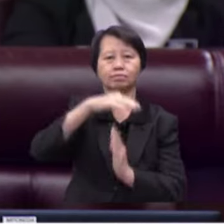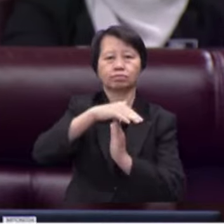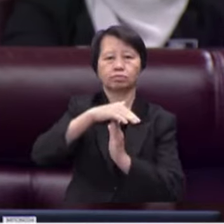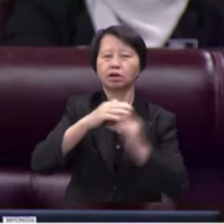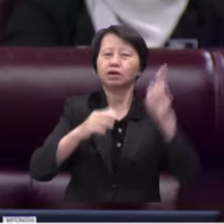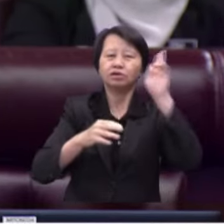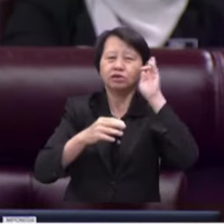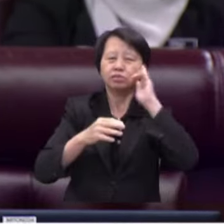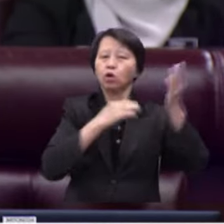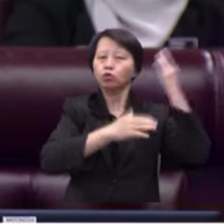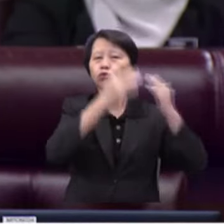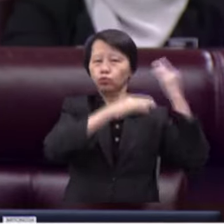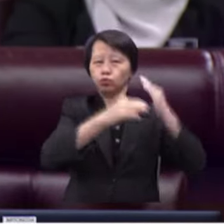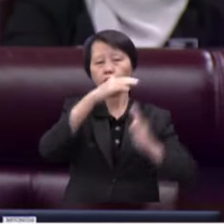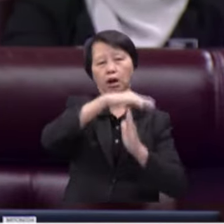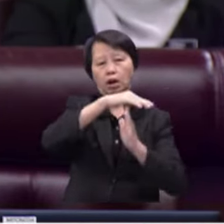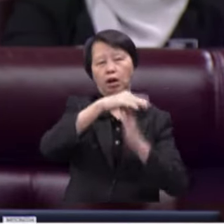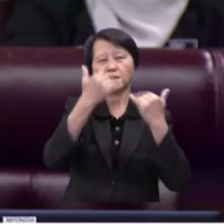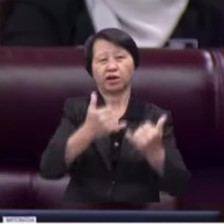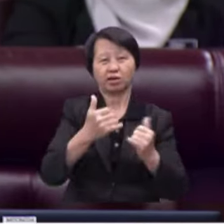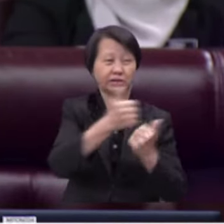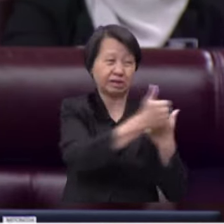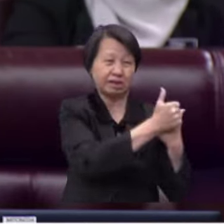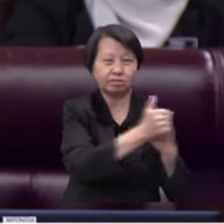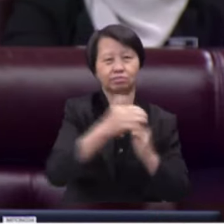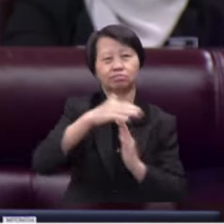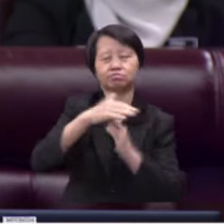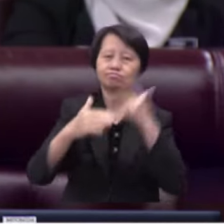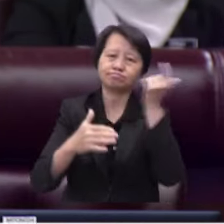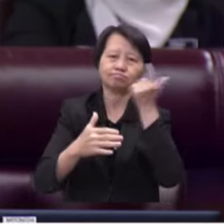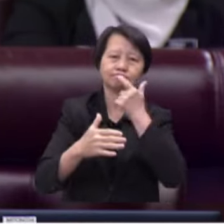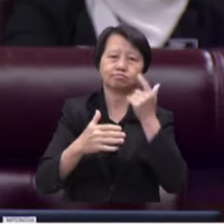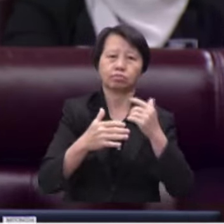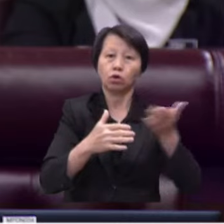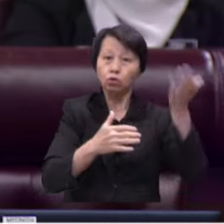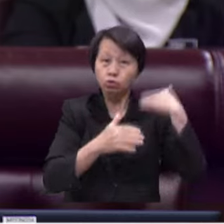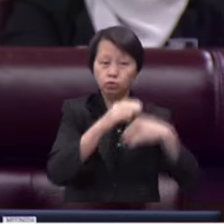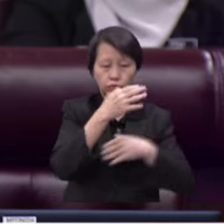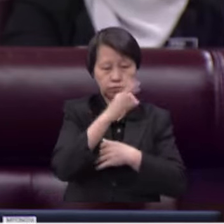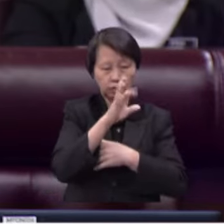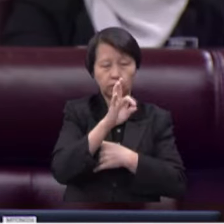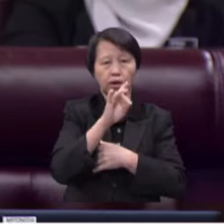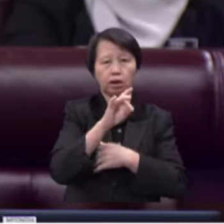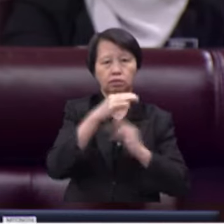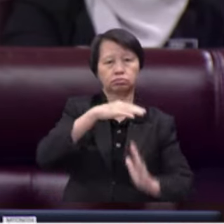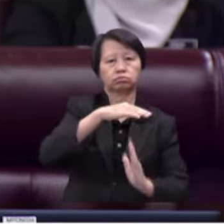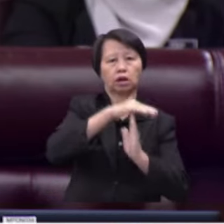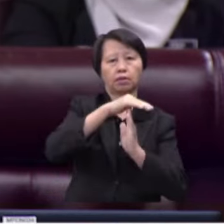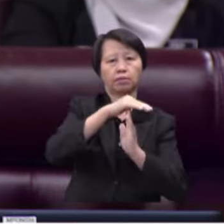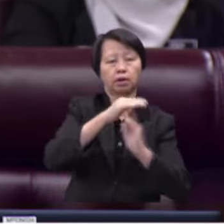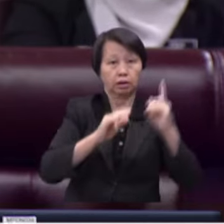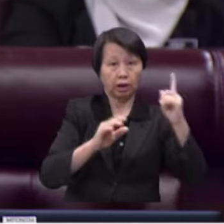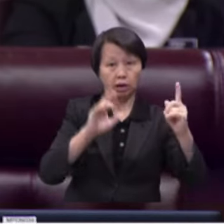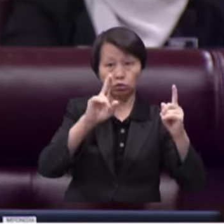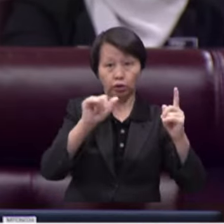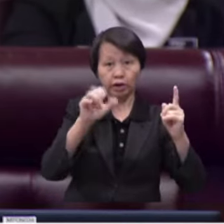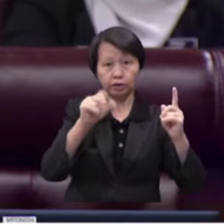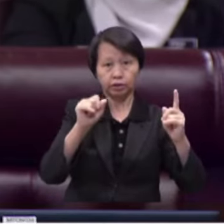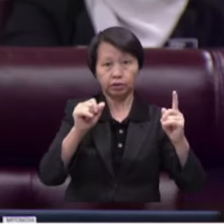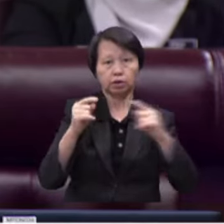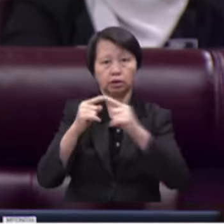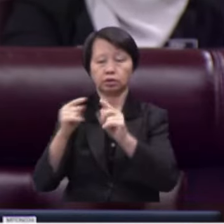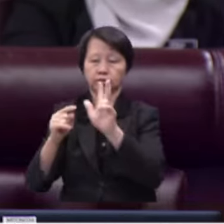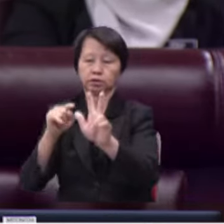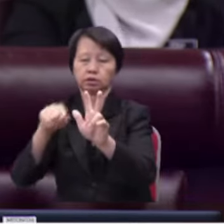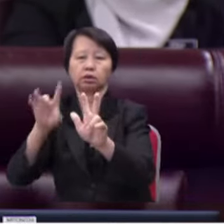telah dilakukan sebelum ini pada tahun 1998 nilai Ringgit ditambat 1 USD kepada tiga